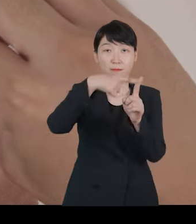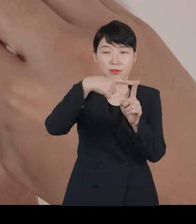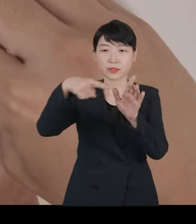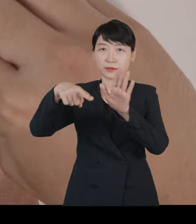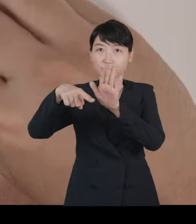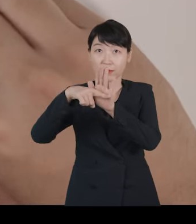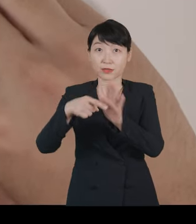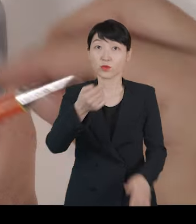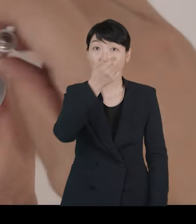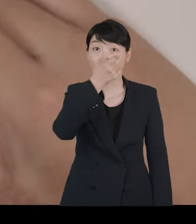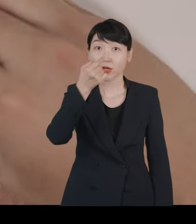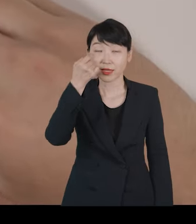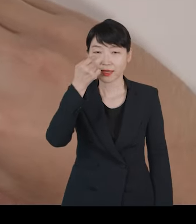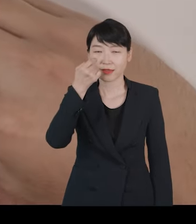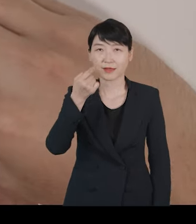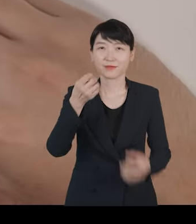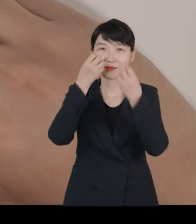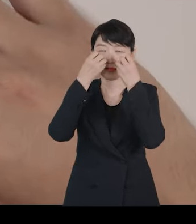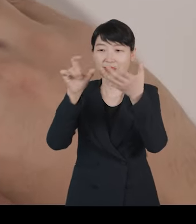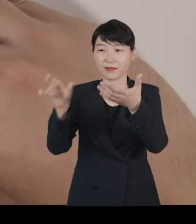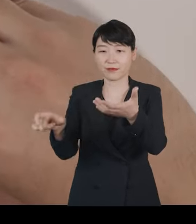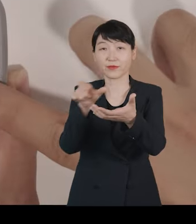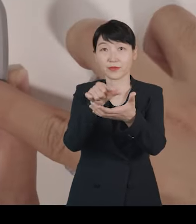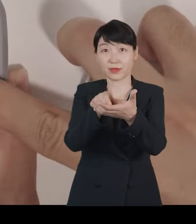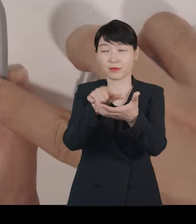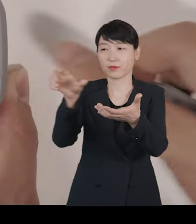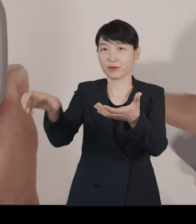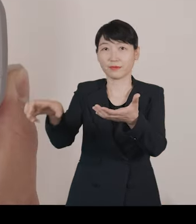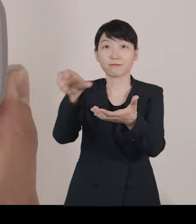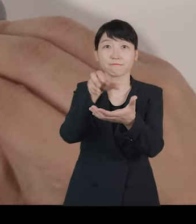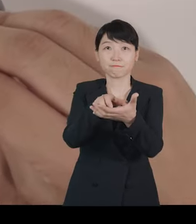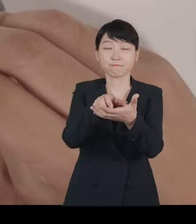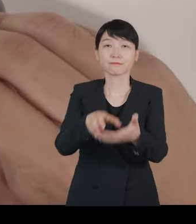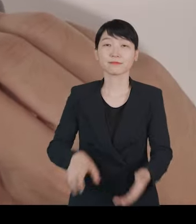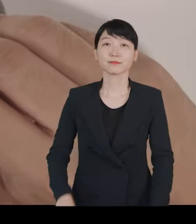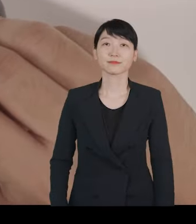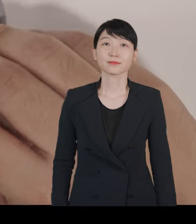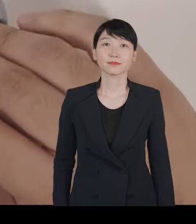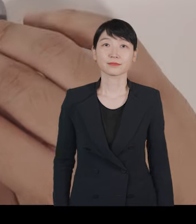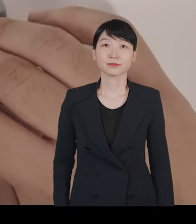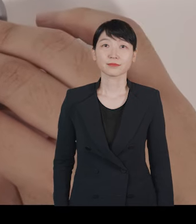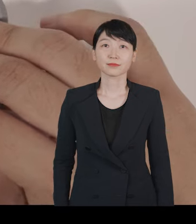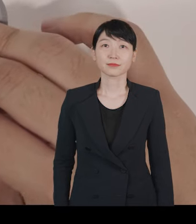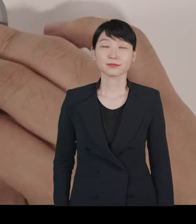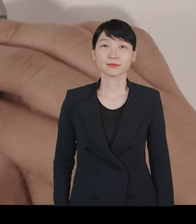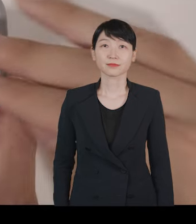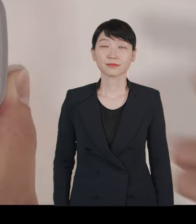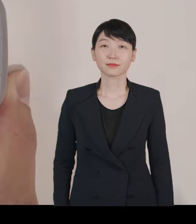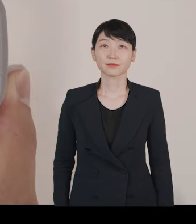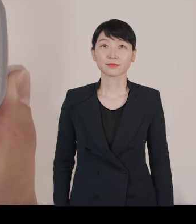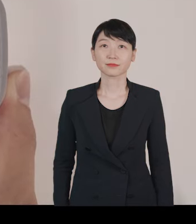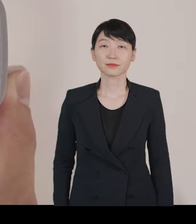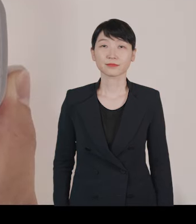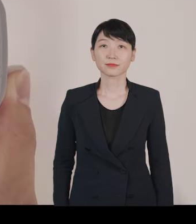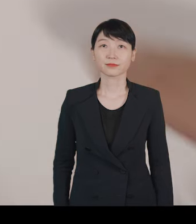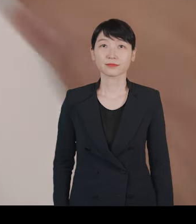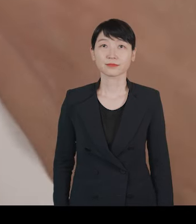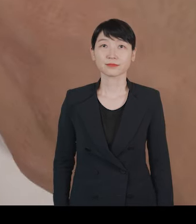플러스, 마이너스 표시에 맞춰 새 배터리를 넣고 덮개를 닫습니다.